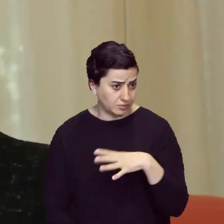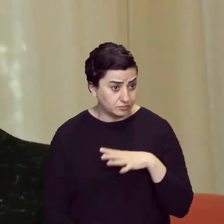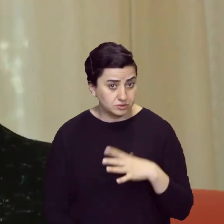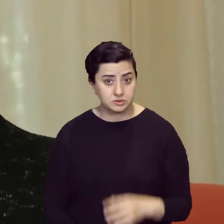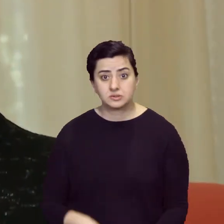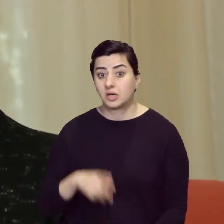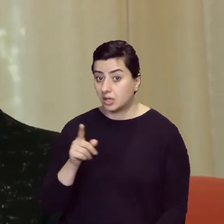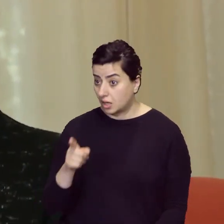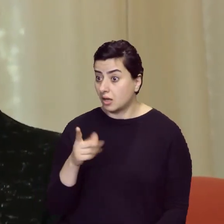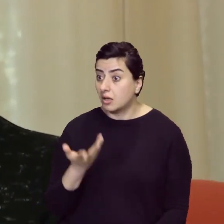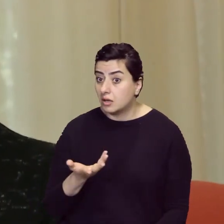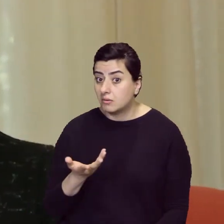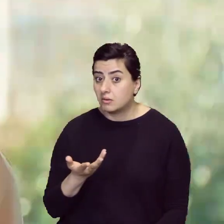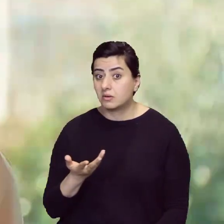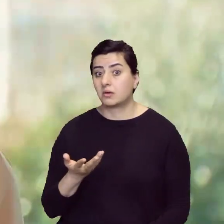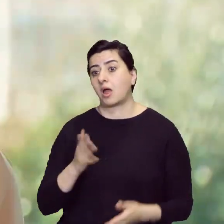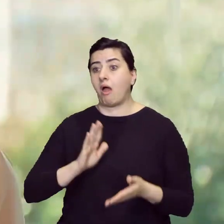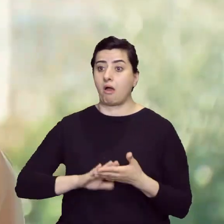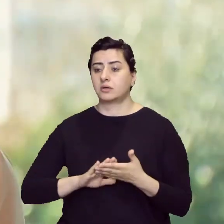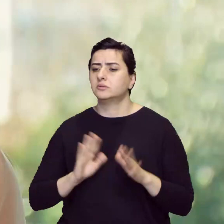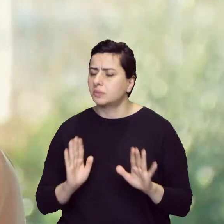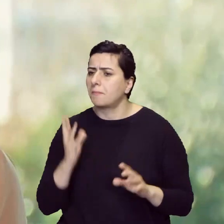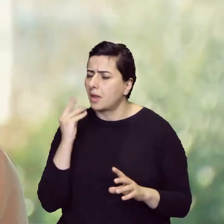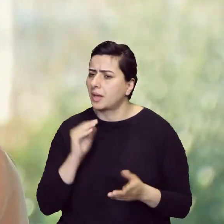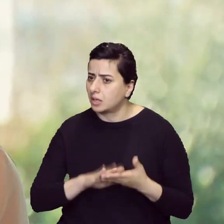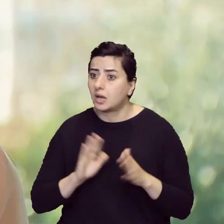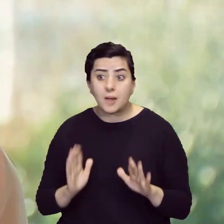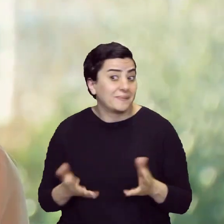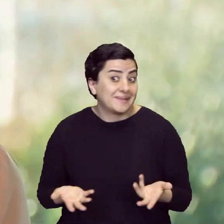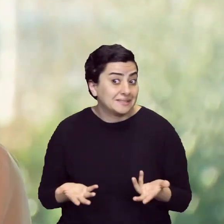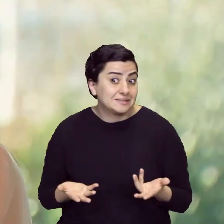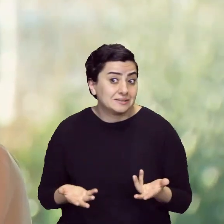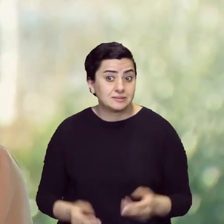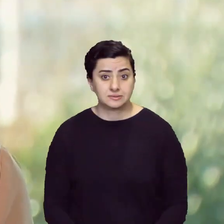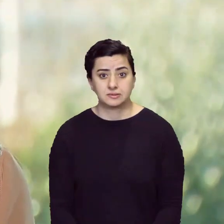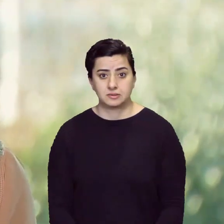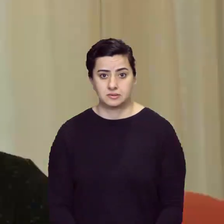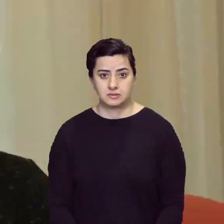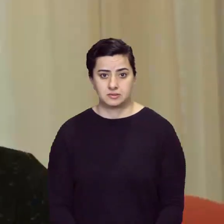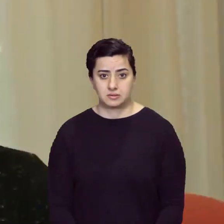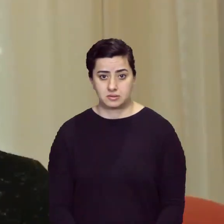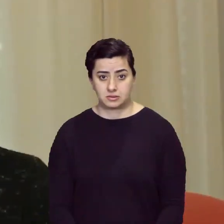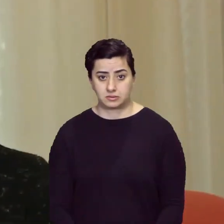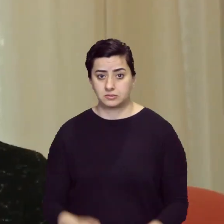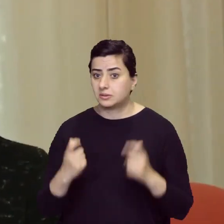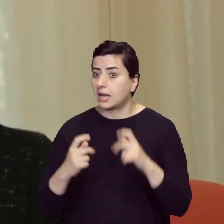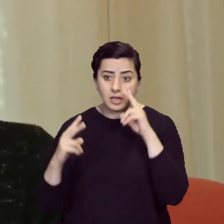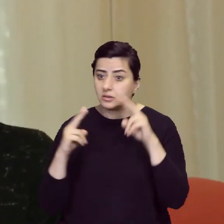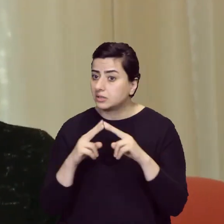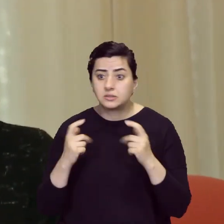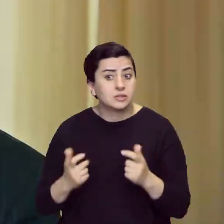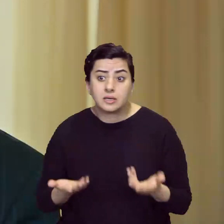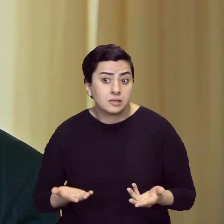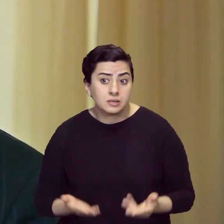Hah, o sihirli kelime işte. Yani arkadaşın, tamam arkadaşın ama nasıl bir arkadaş? Nerede tanıştınız?